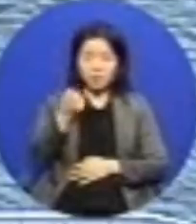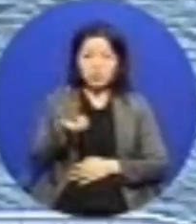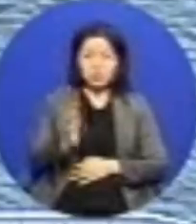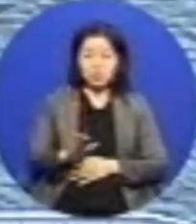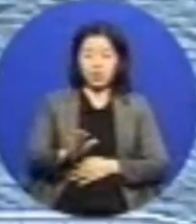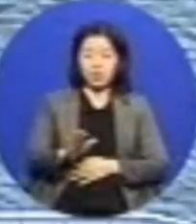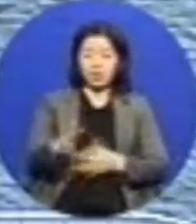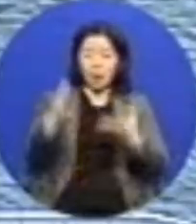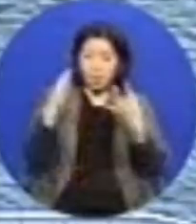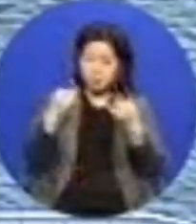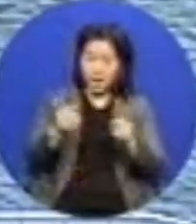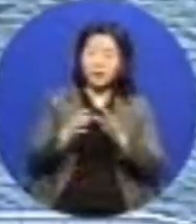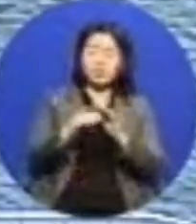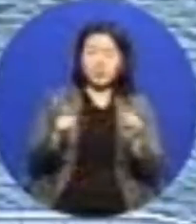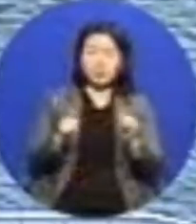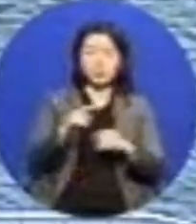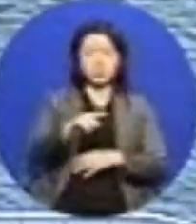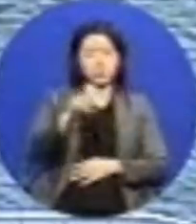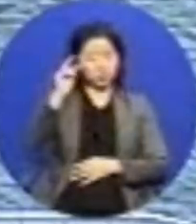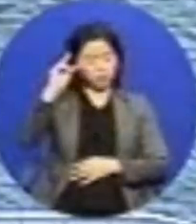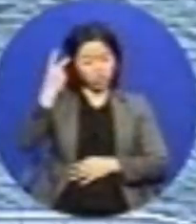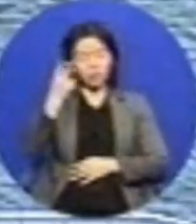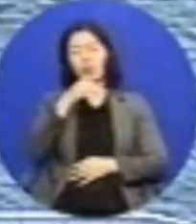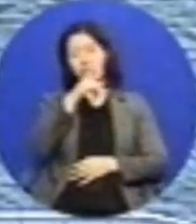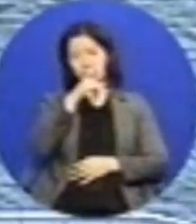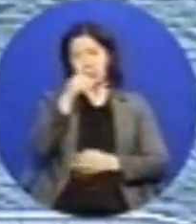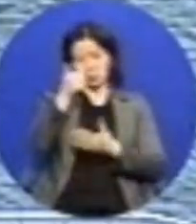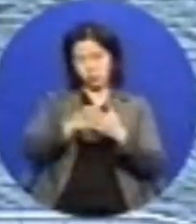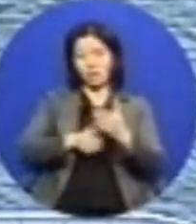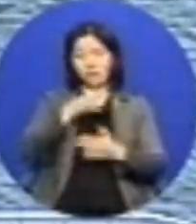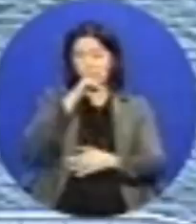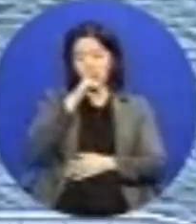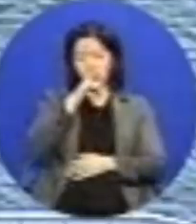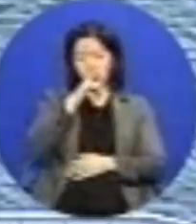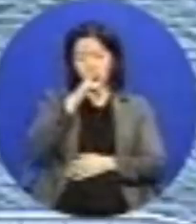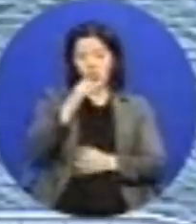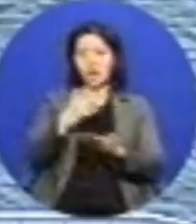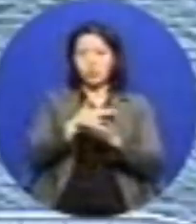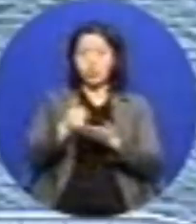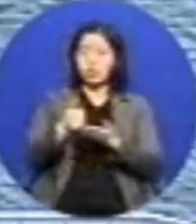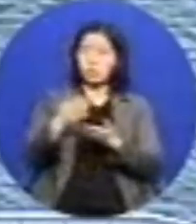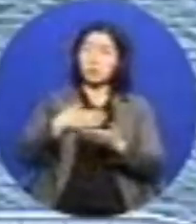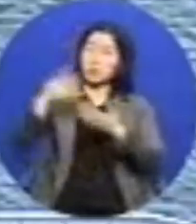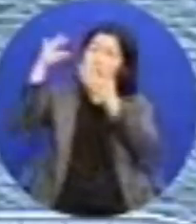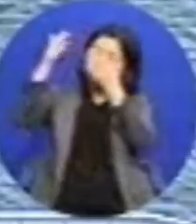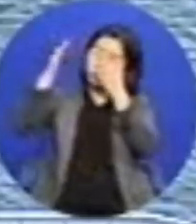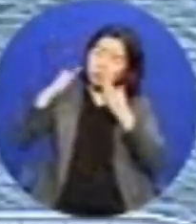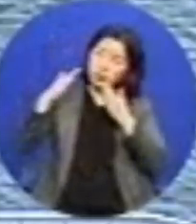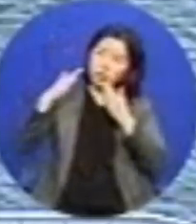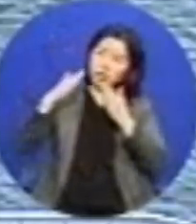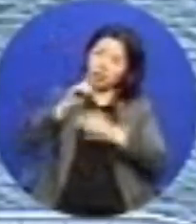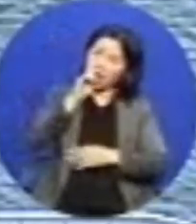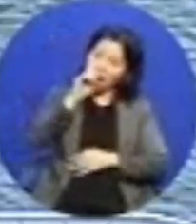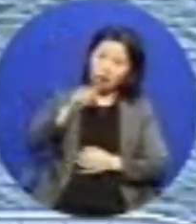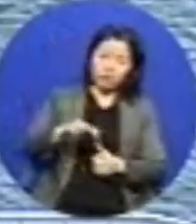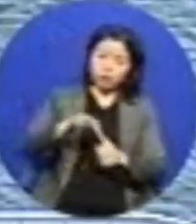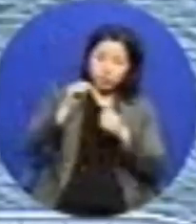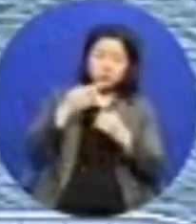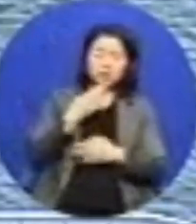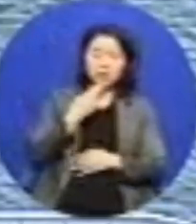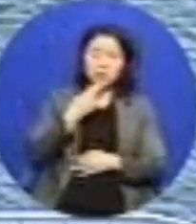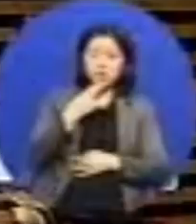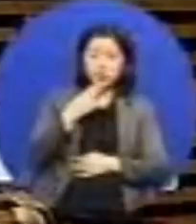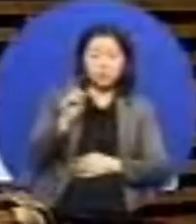많은 사람들이 여전히 그런 착각 에 빠져 있더라구요 주님이 저를 보실 때는 않아서 건질 게 없어요 여러분